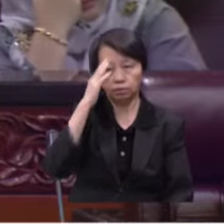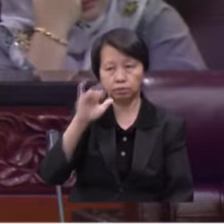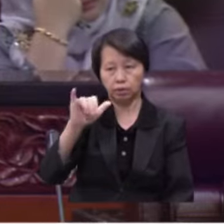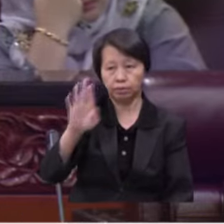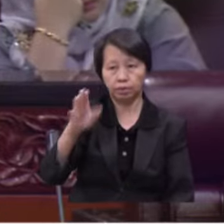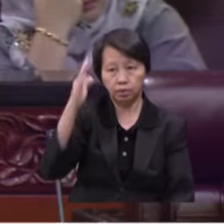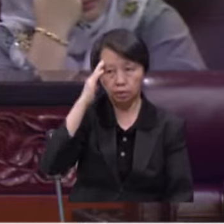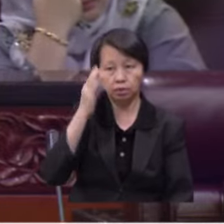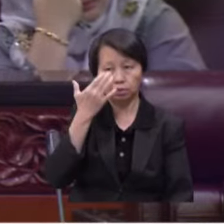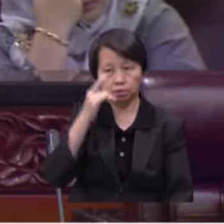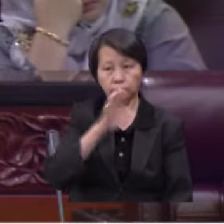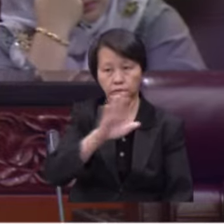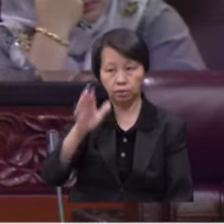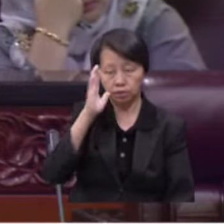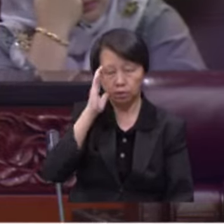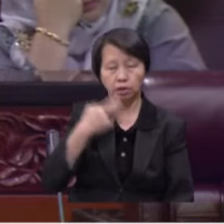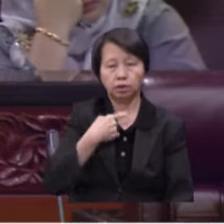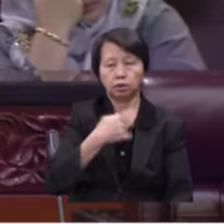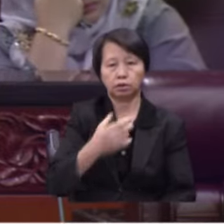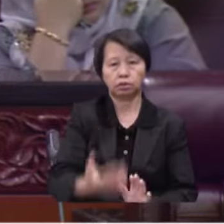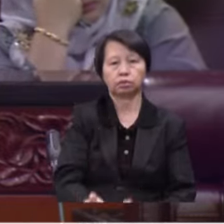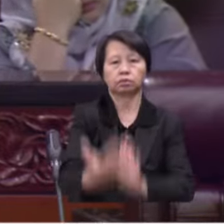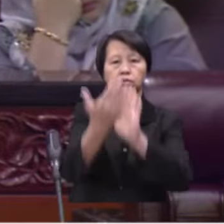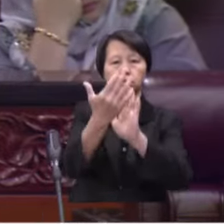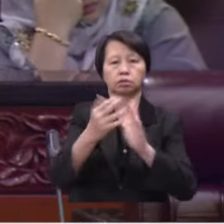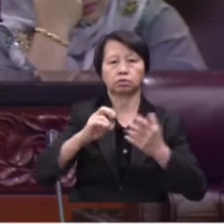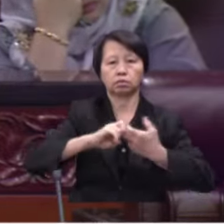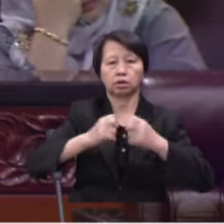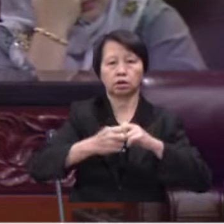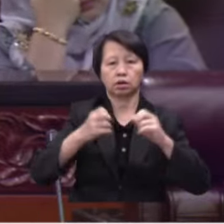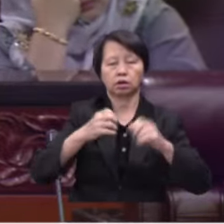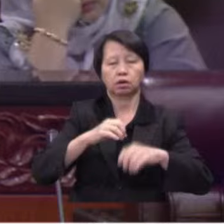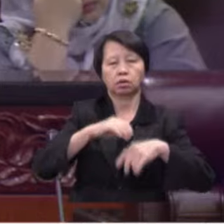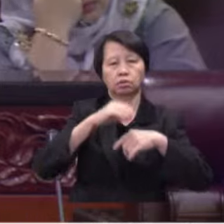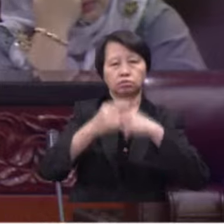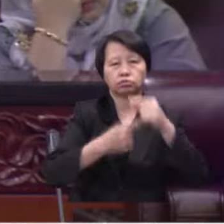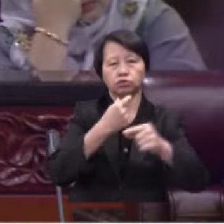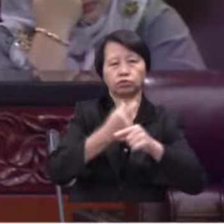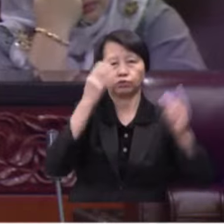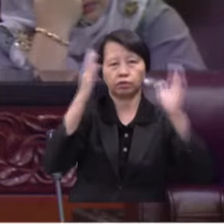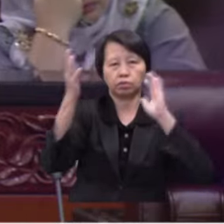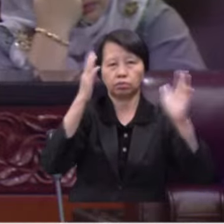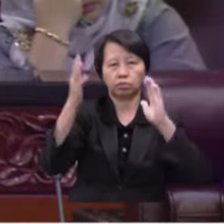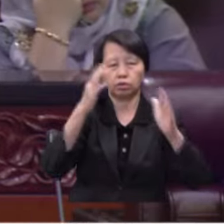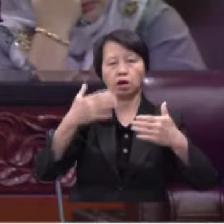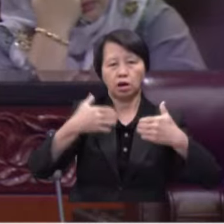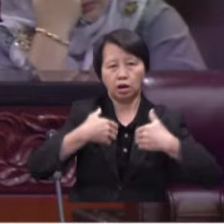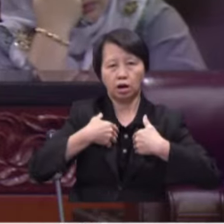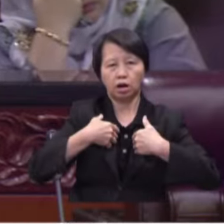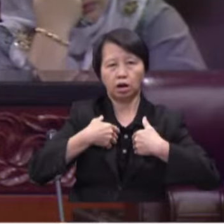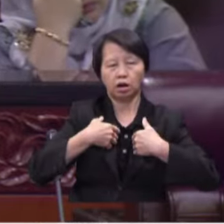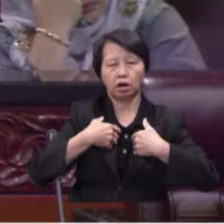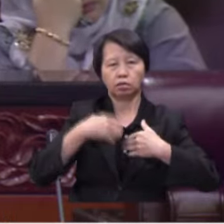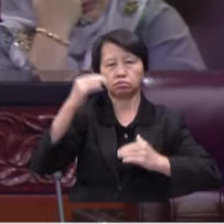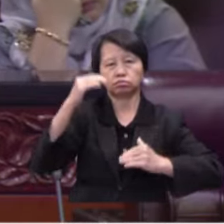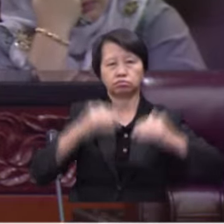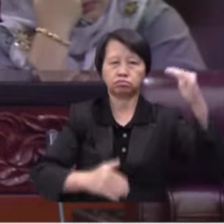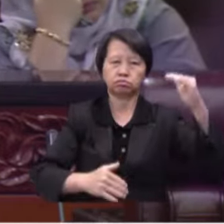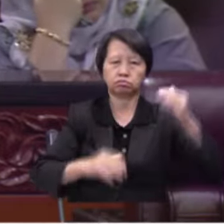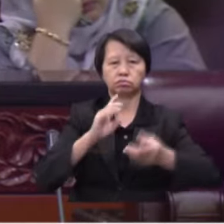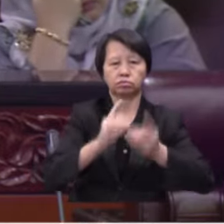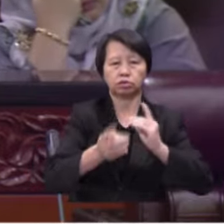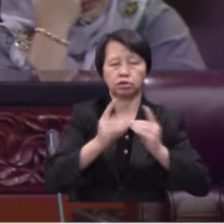Mohon maaf ini kita berdepan dengan masalah geografi Malaysia yang mempunyai jurang pedesaan